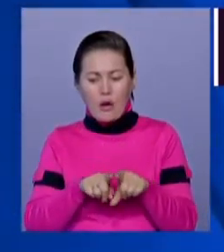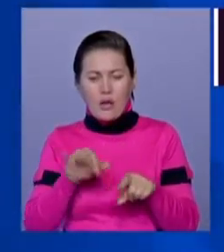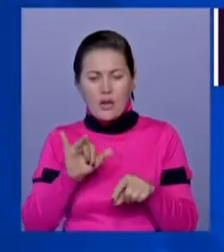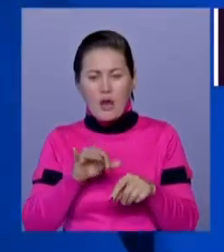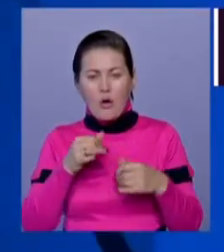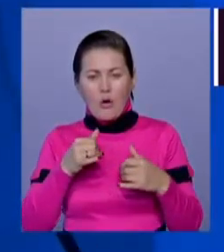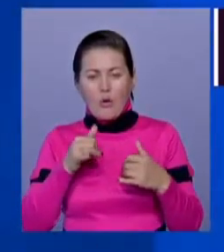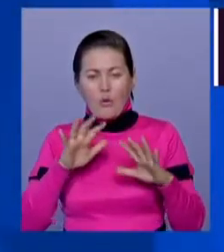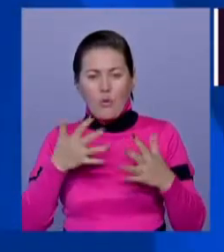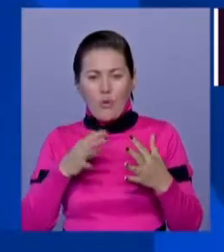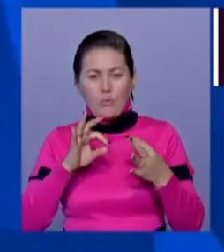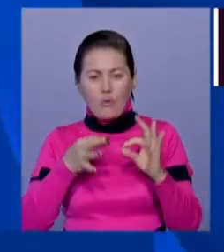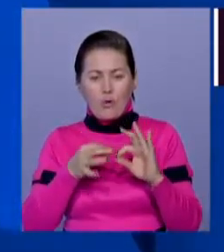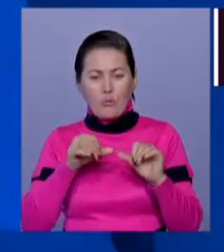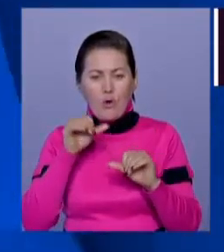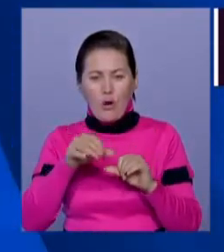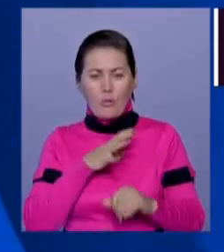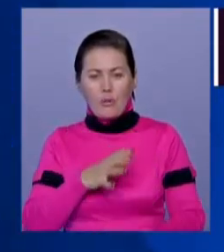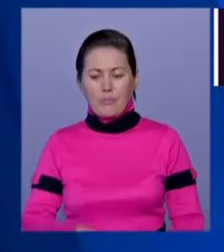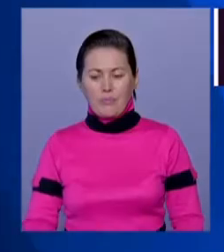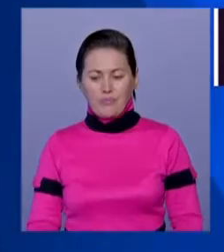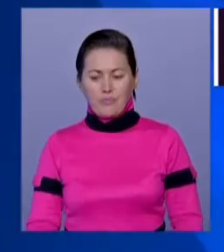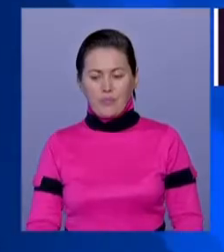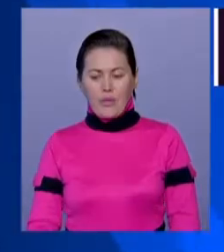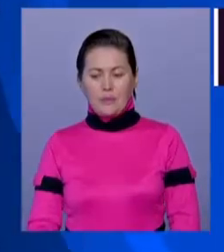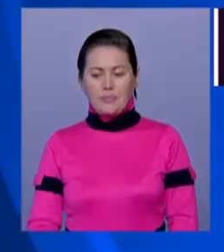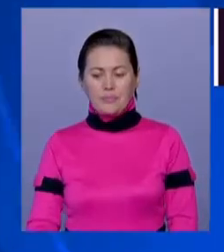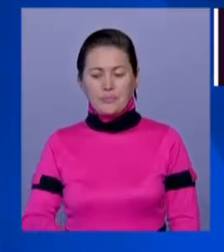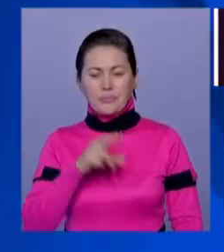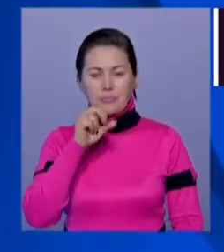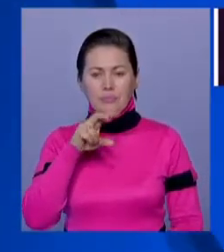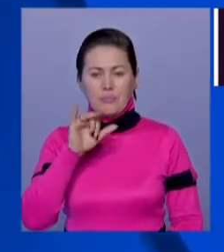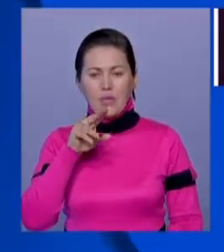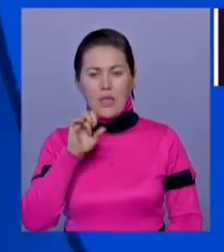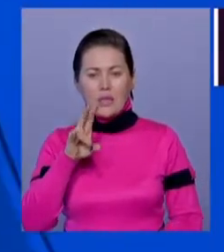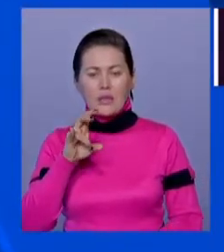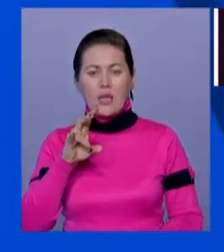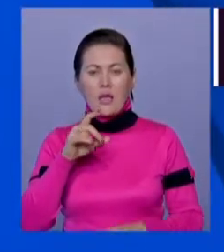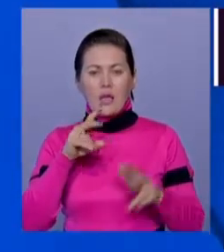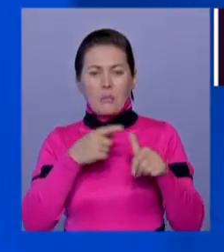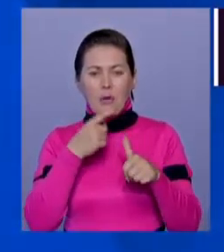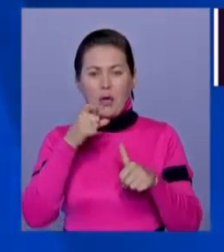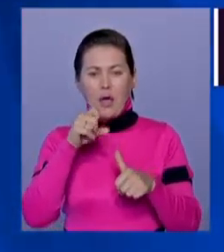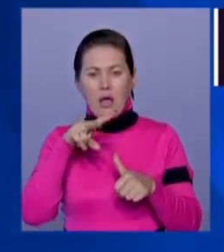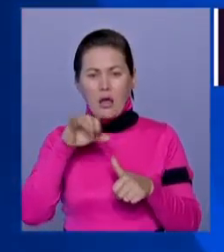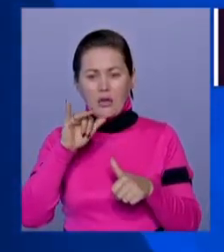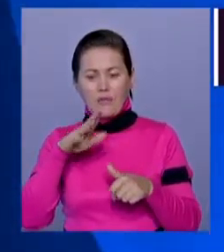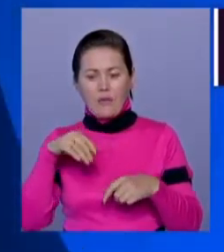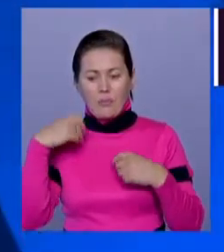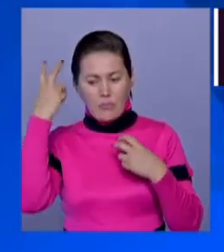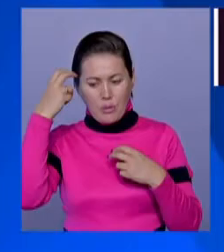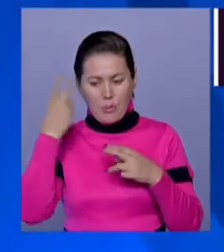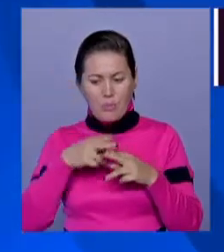бастан кешкен оқиғасы да ерекше. Вот он, пеликан по кличке Халиф. Это кудрявый